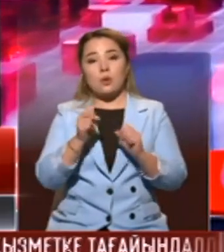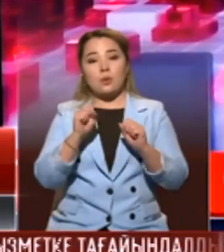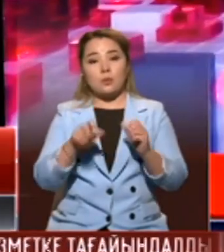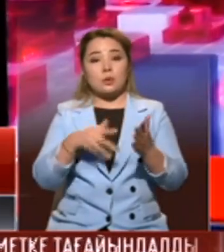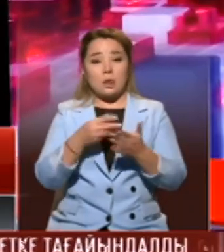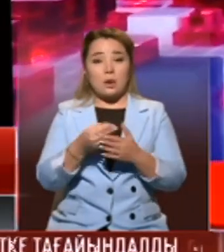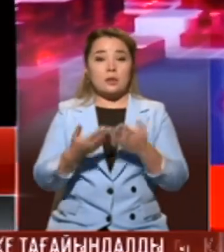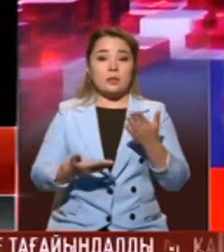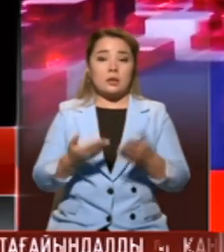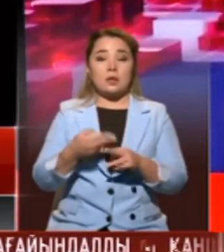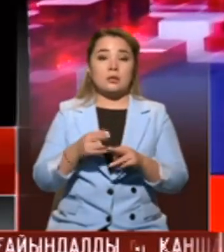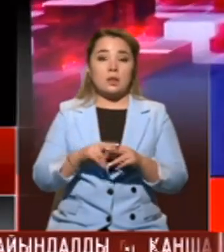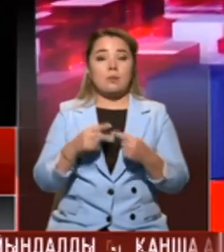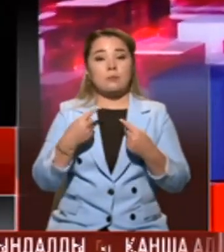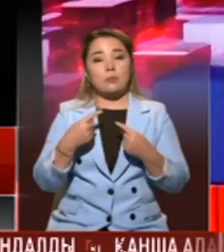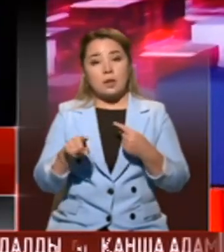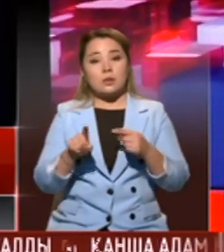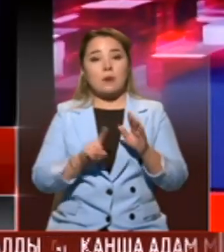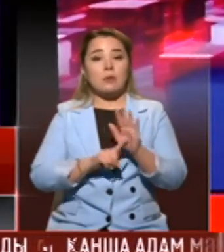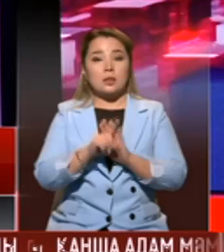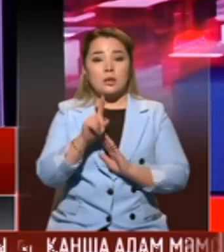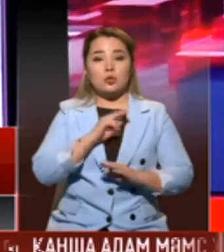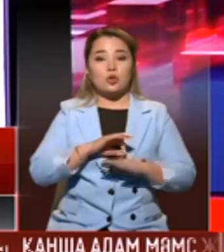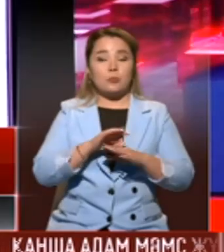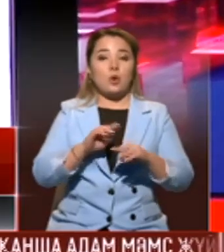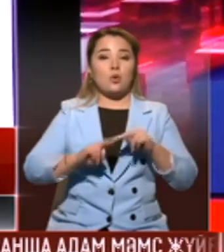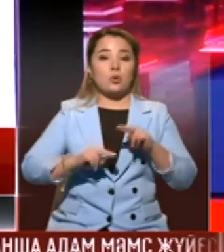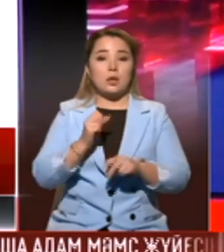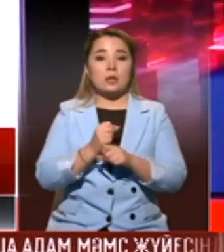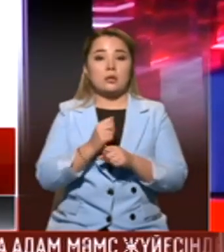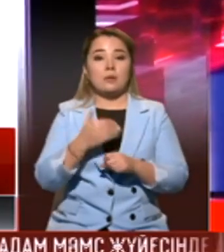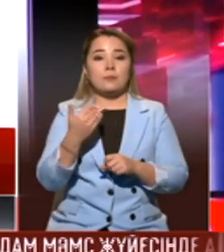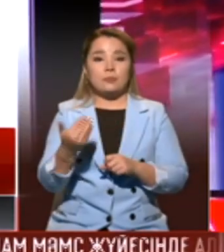егер ерікті немесе бастамашылық негізде құрылған